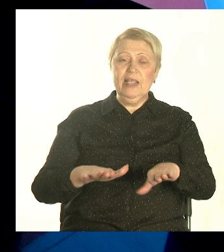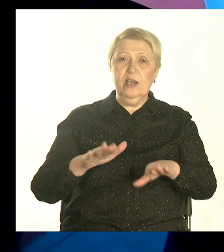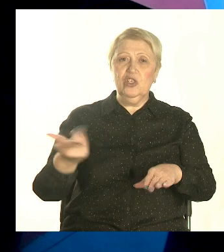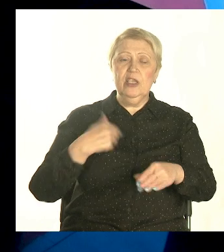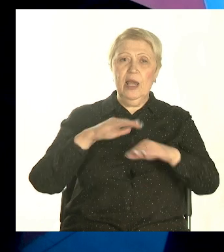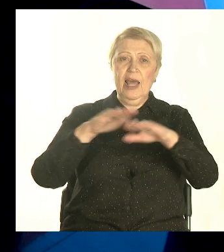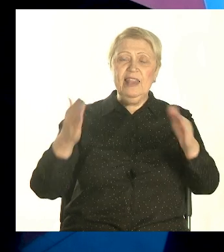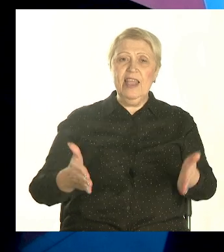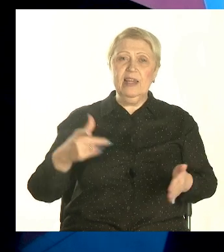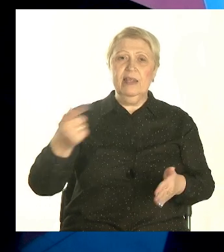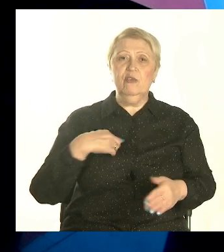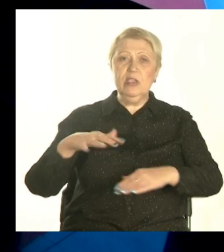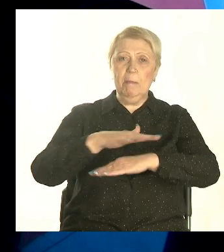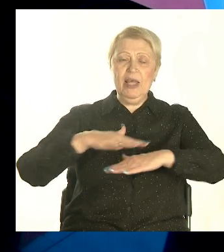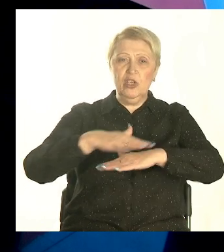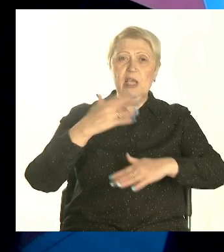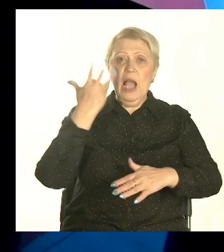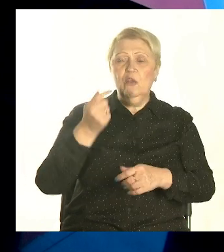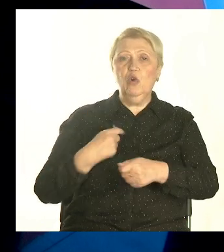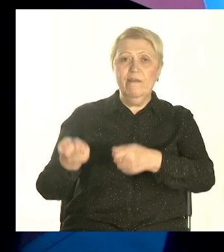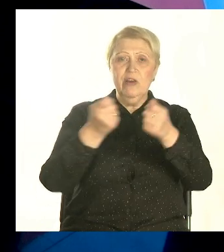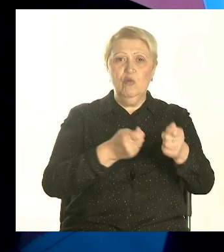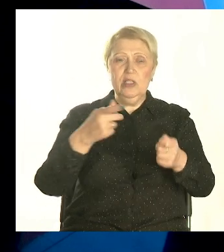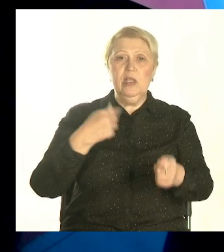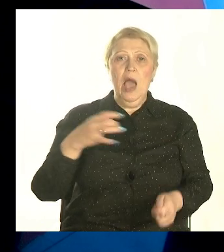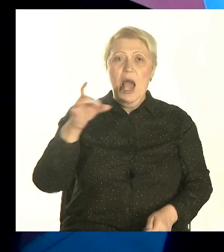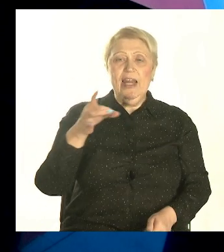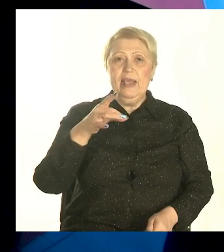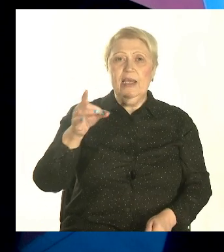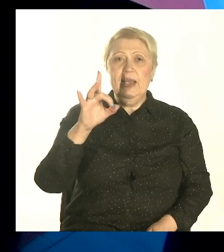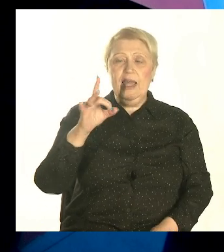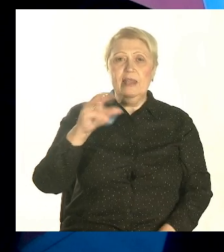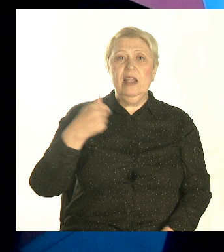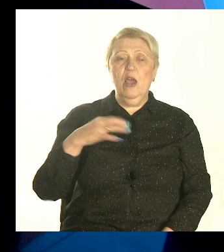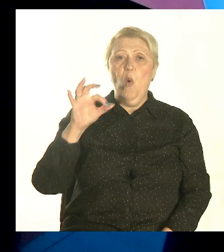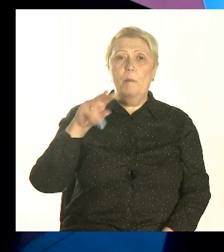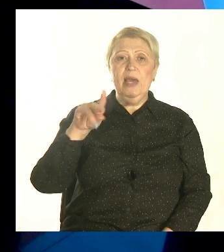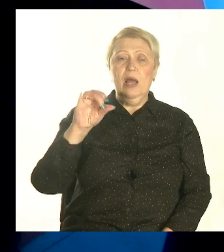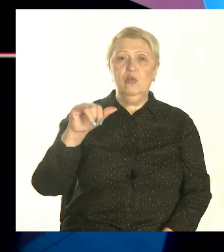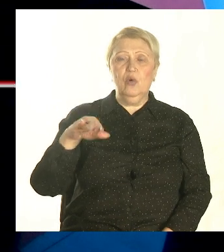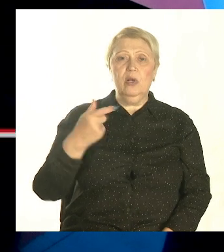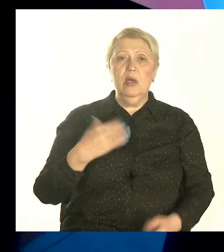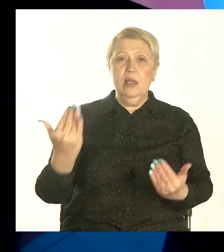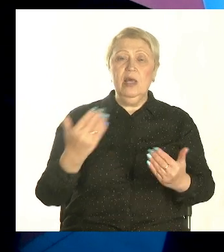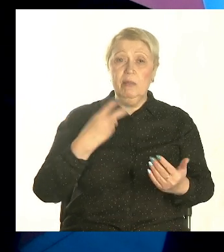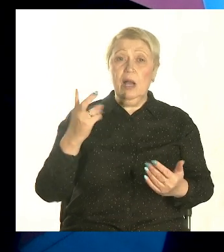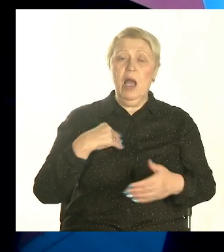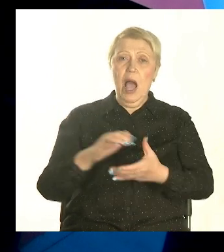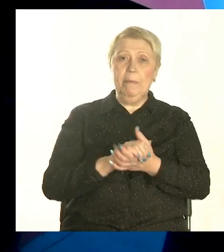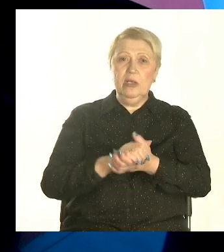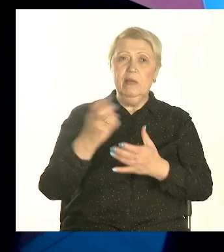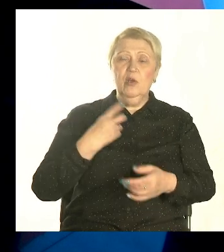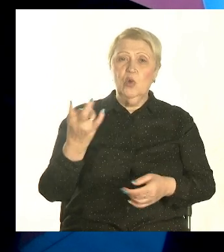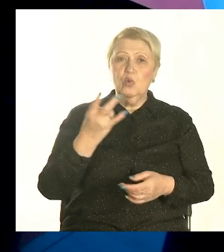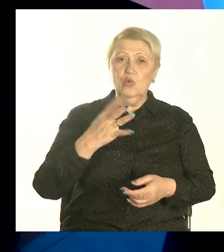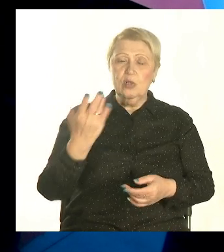площадках объема отходов, которые вывозит региональный оператор. Нам сейчас, как общественникам, предстоит вместе с региональным